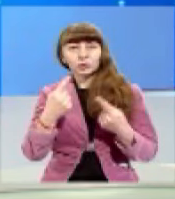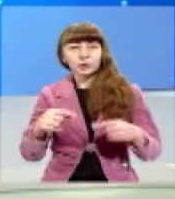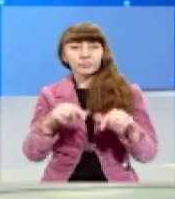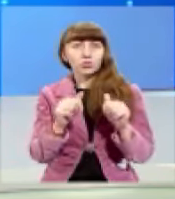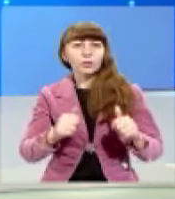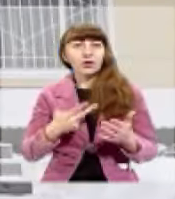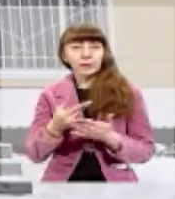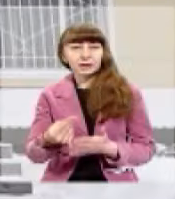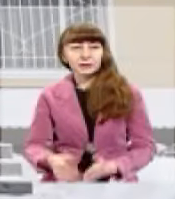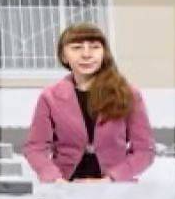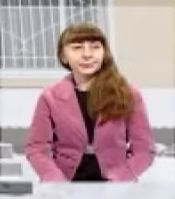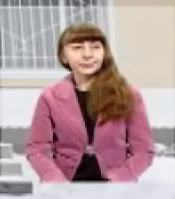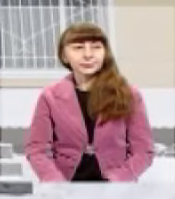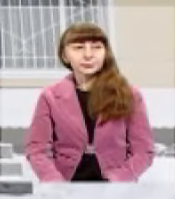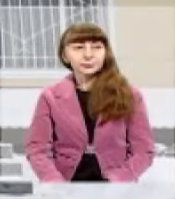Иванова.